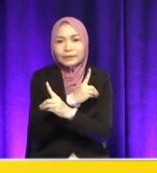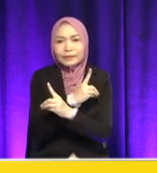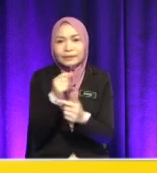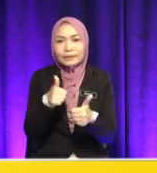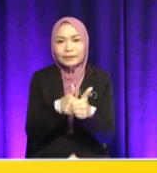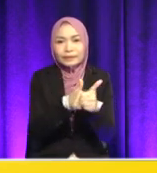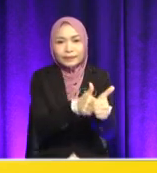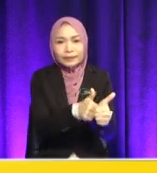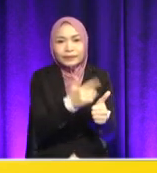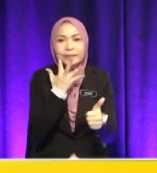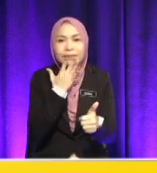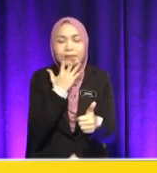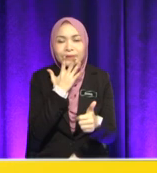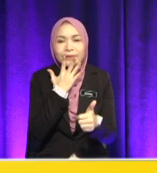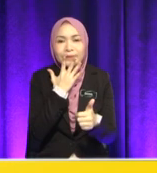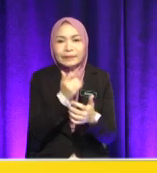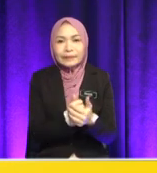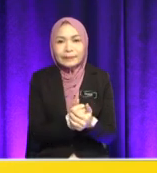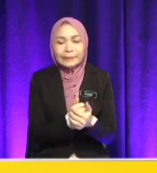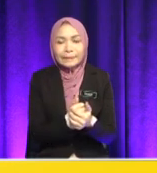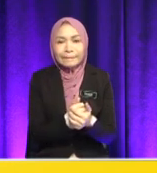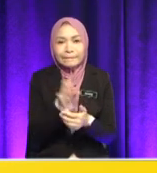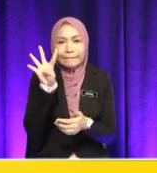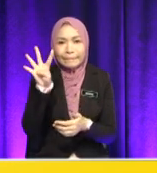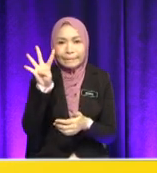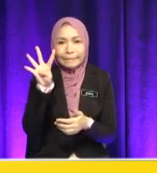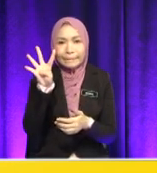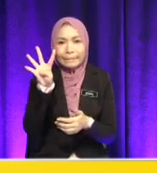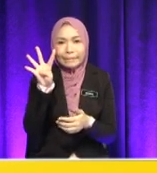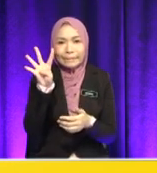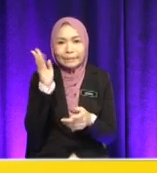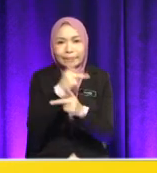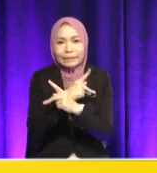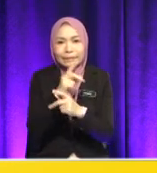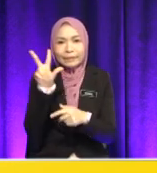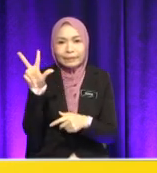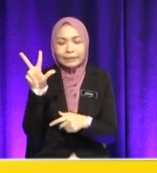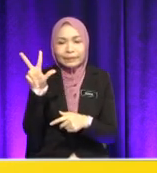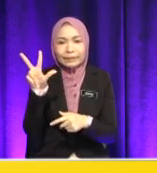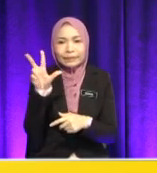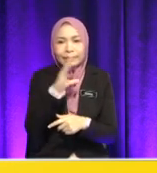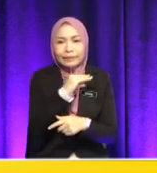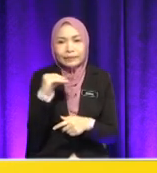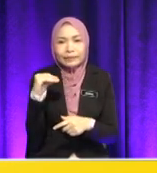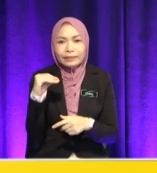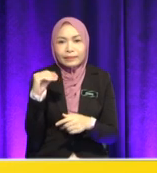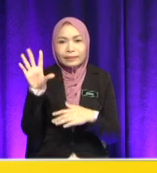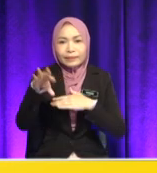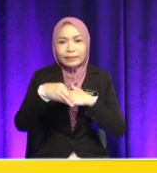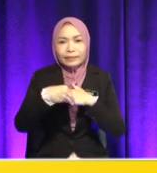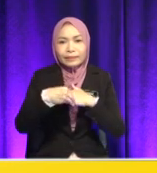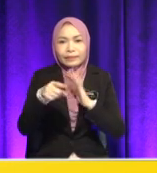yang pertama itu empat darah tiga kemudian tambahkan dengan negatif 2 oke itu untuk